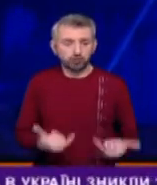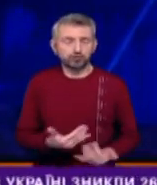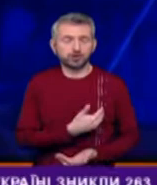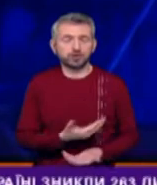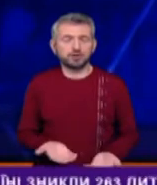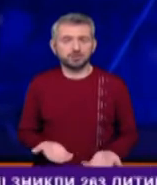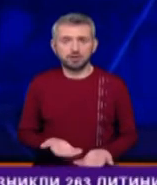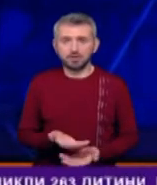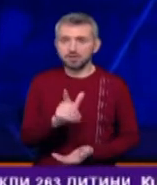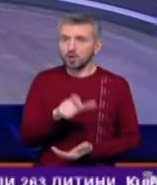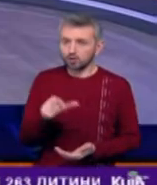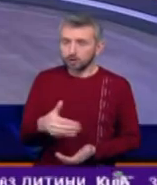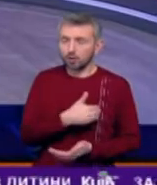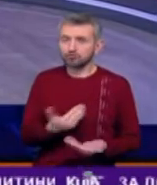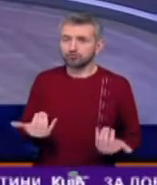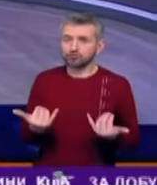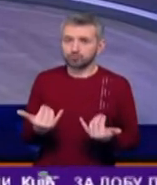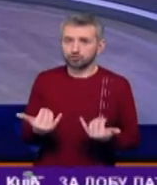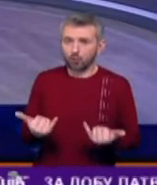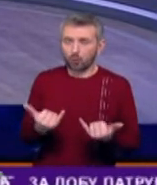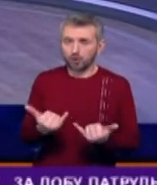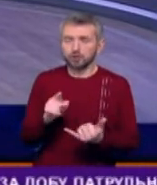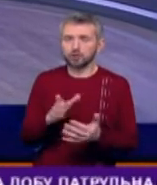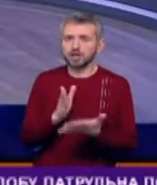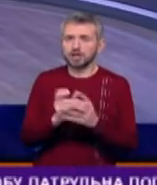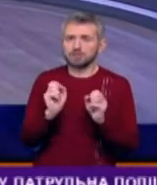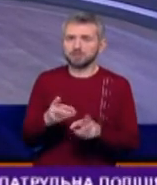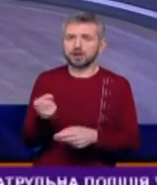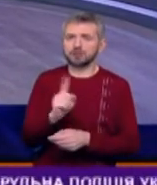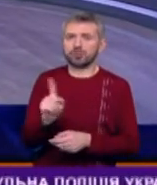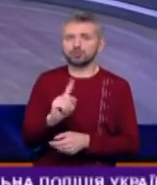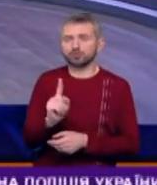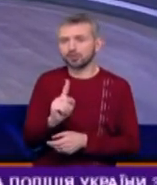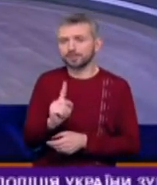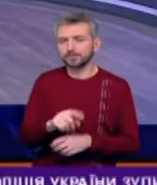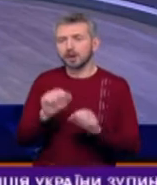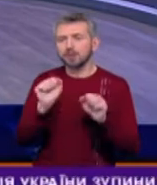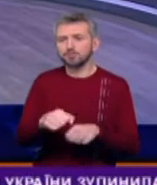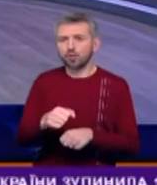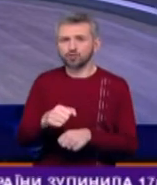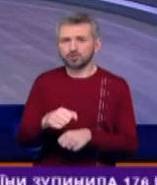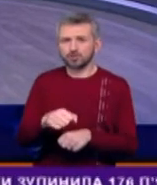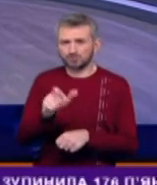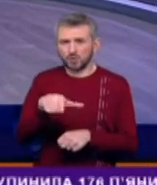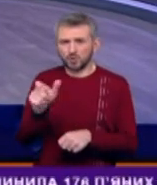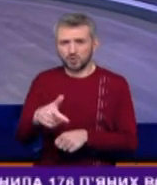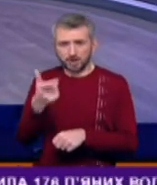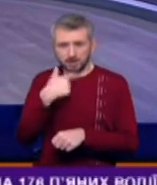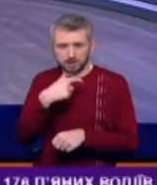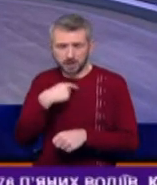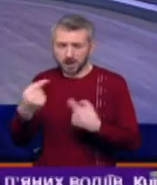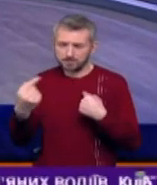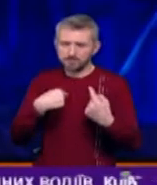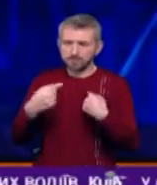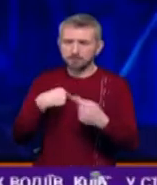люди хочуть сьогодні. І тут є якраз небезпека того, що можуть популісти обіцяти людям уже